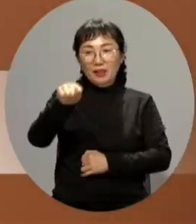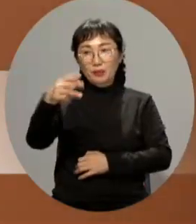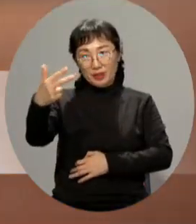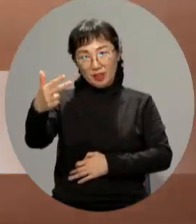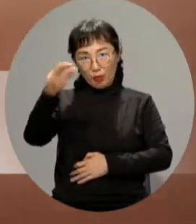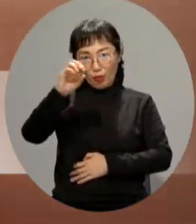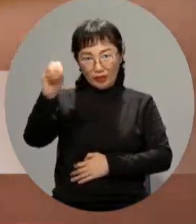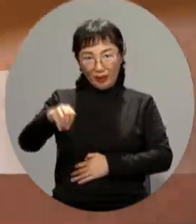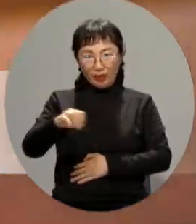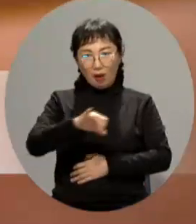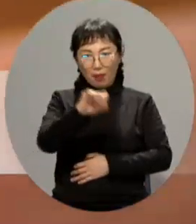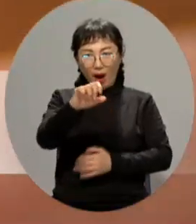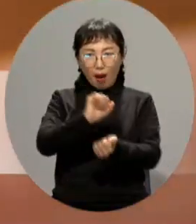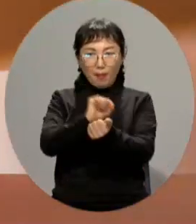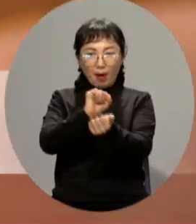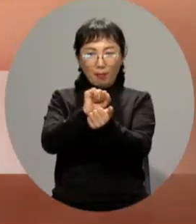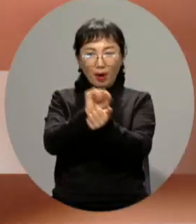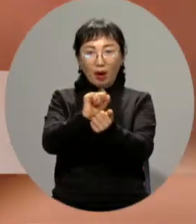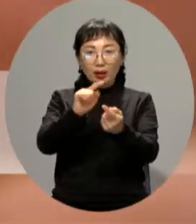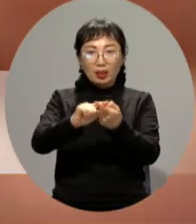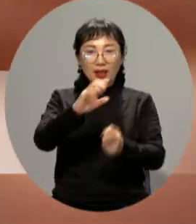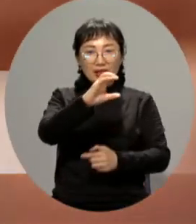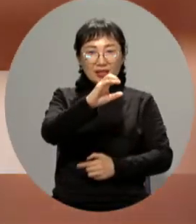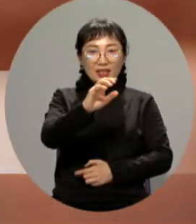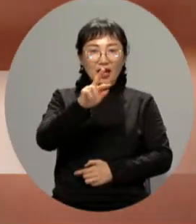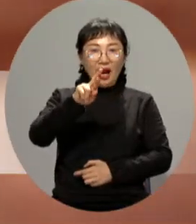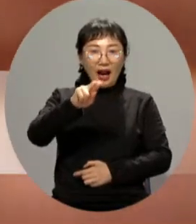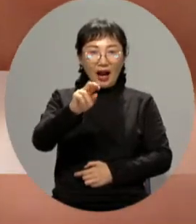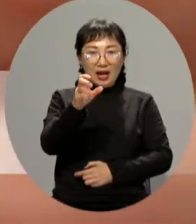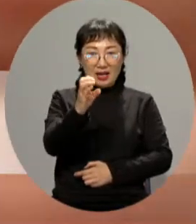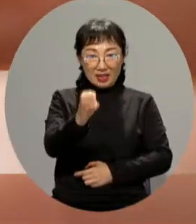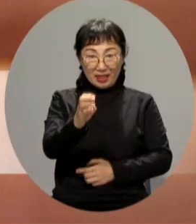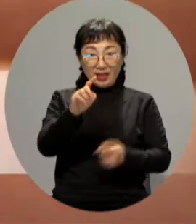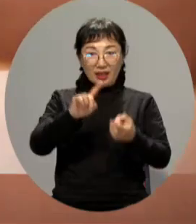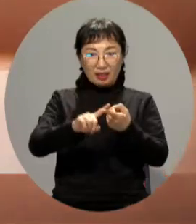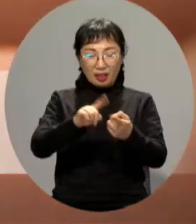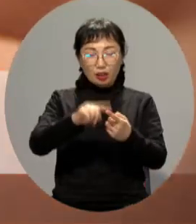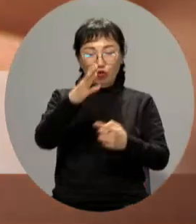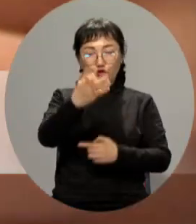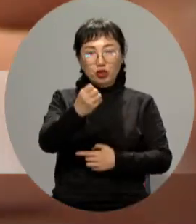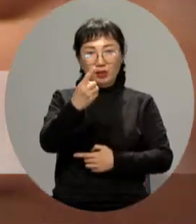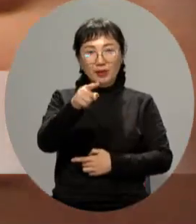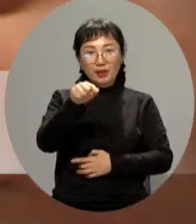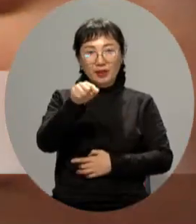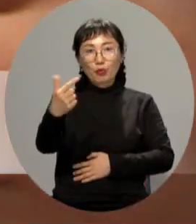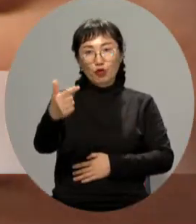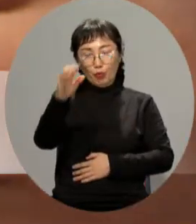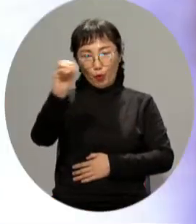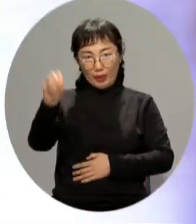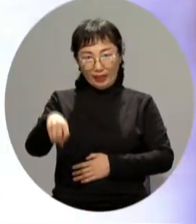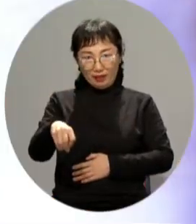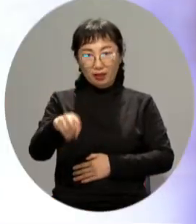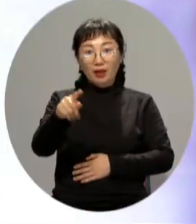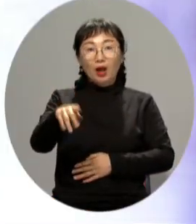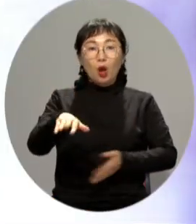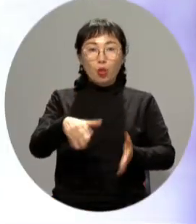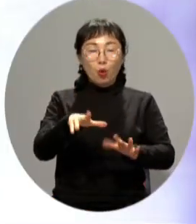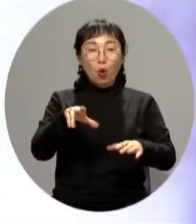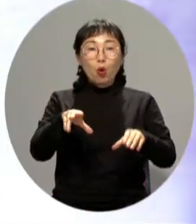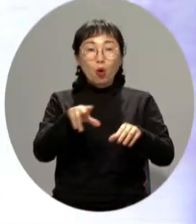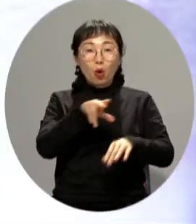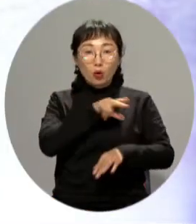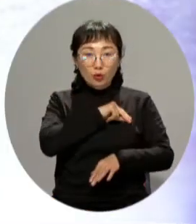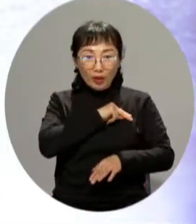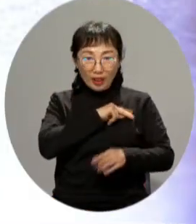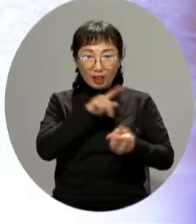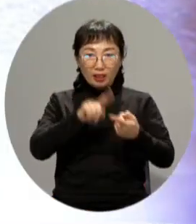달했고 박테리아 감염증인 cr이 양성률은 무려 91.6%를 기록했습니다 도의회 박용근